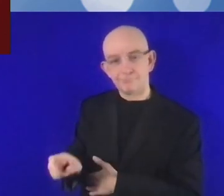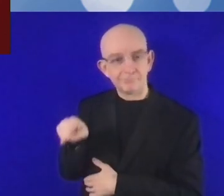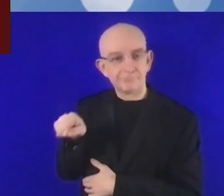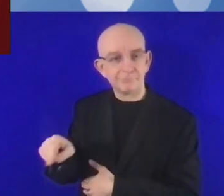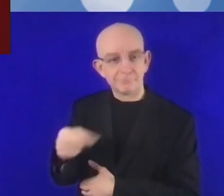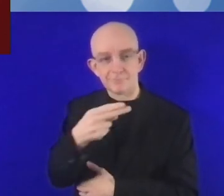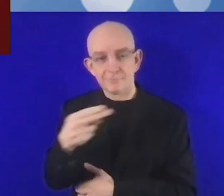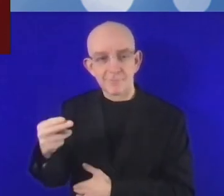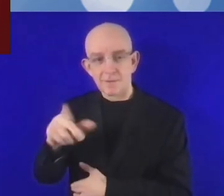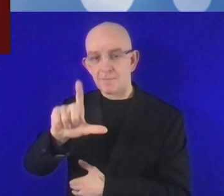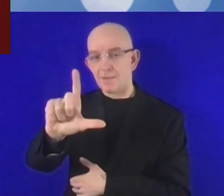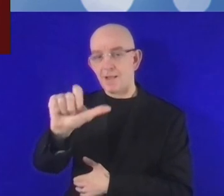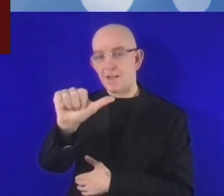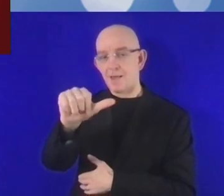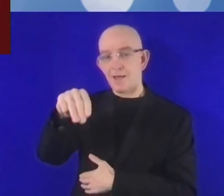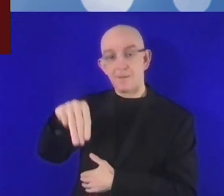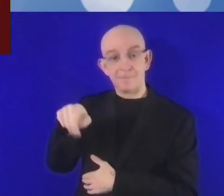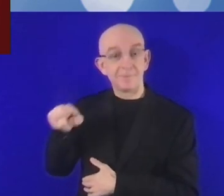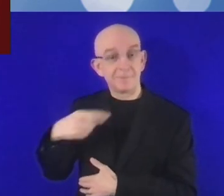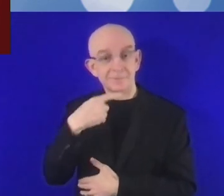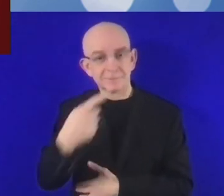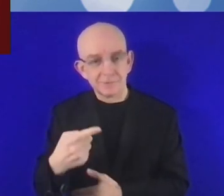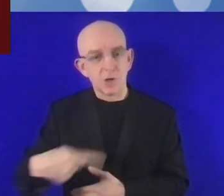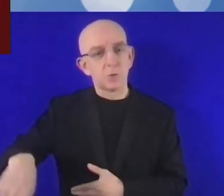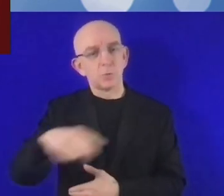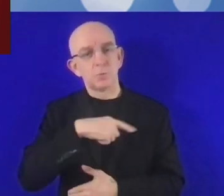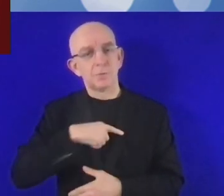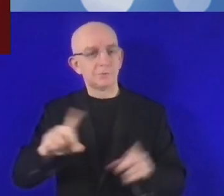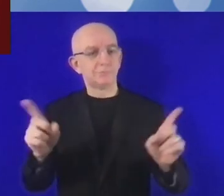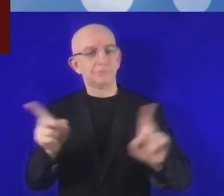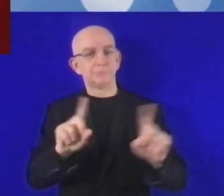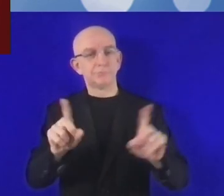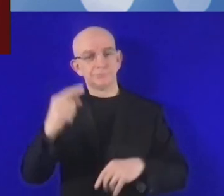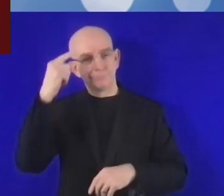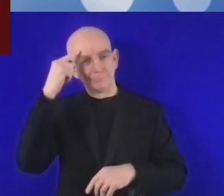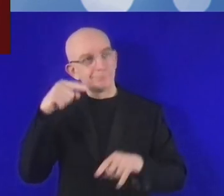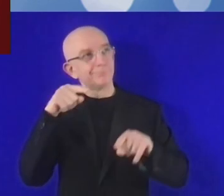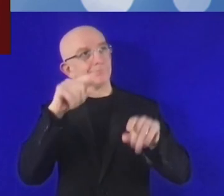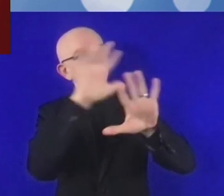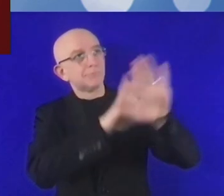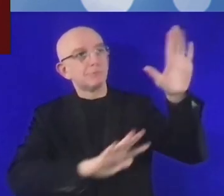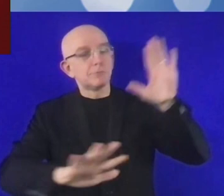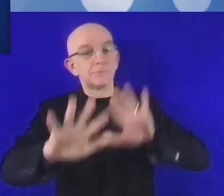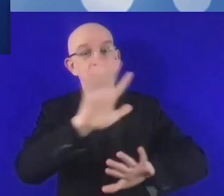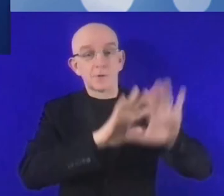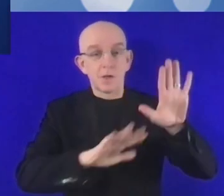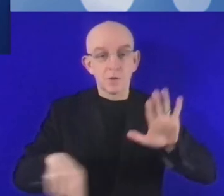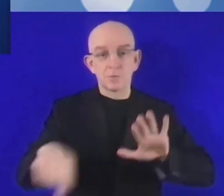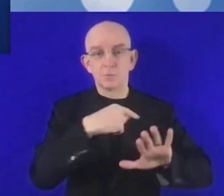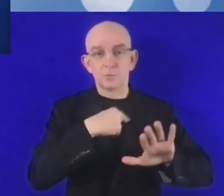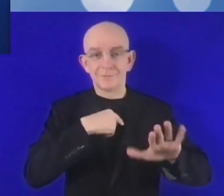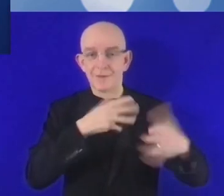рождения Станислава Лема, исключительного писателя-футуролога, который писал, что мы не хотим завоевывать космос,